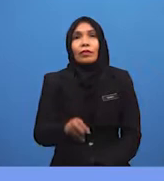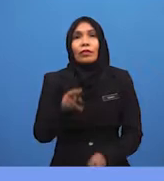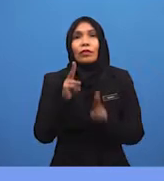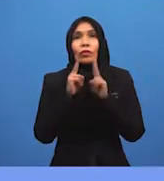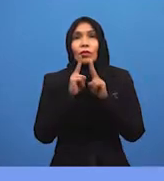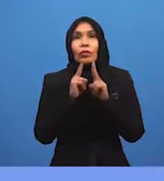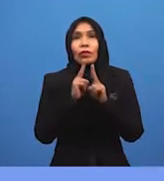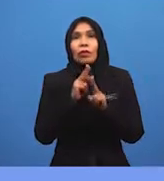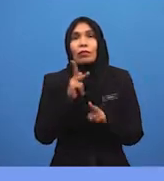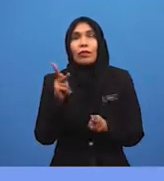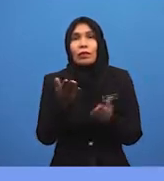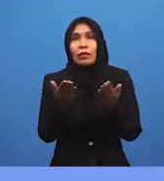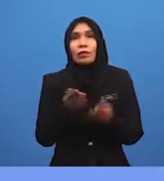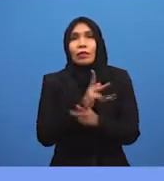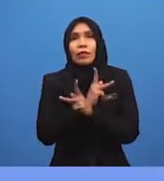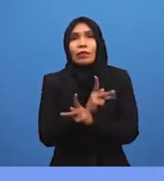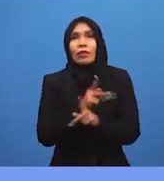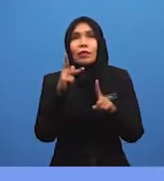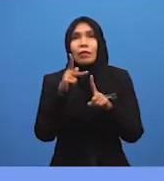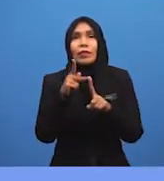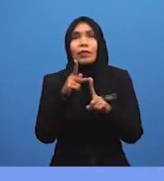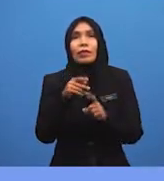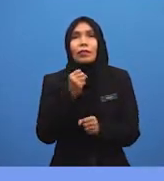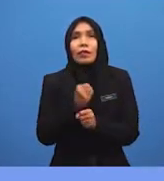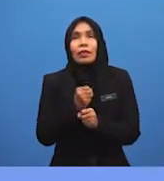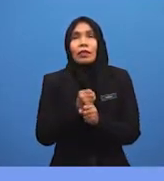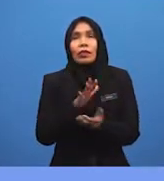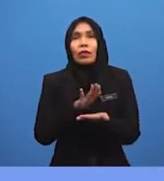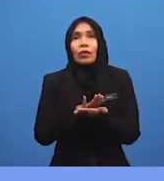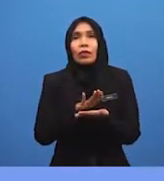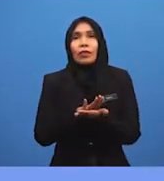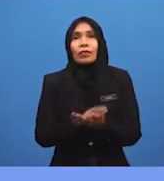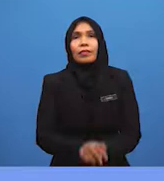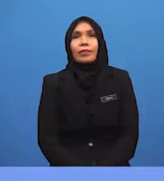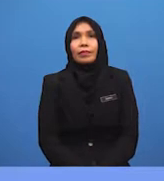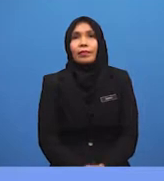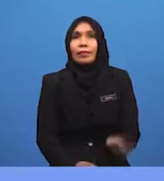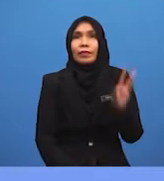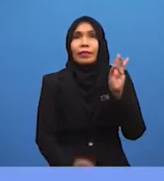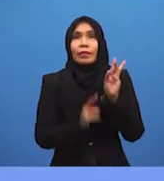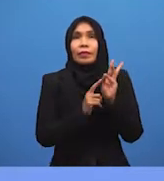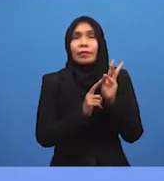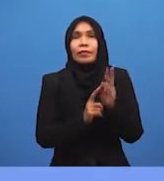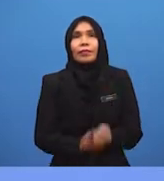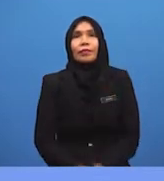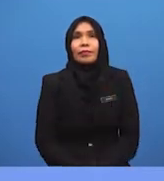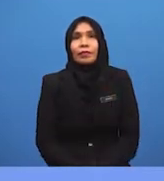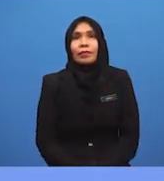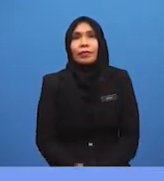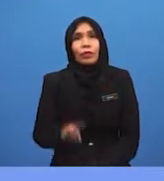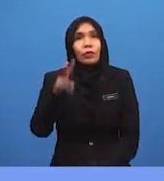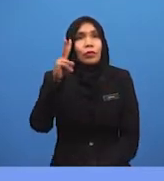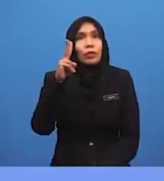Nadia harus mengucapkan terima kasih kepada pekerja sekolah. Soalan nombor 6.